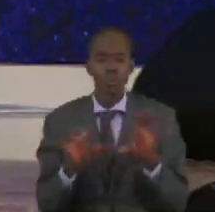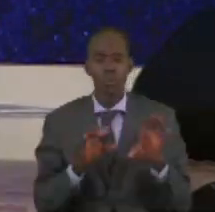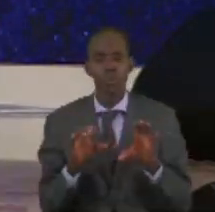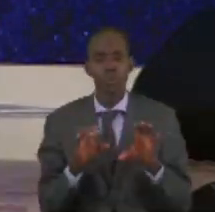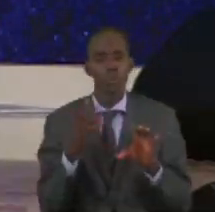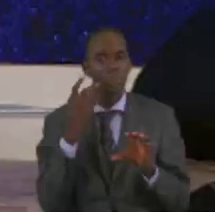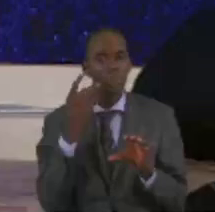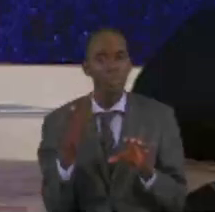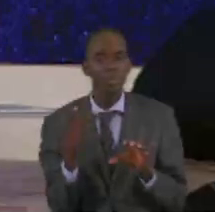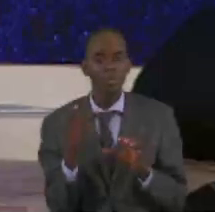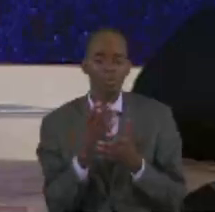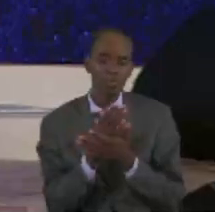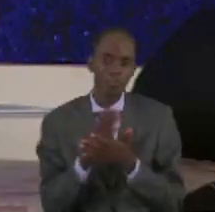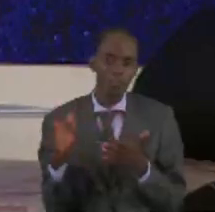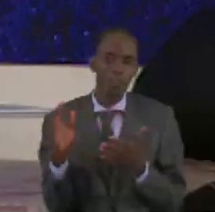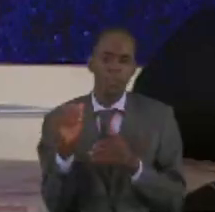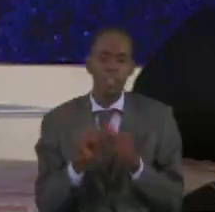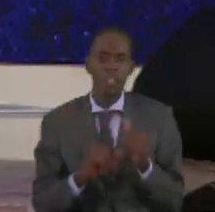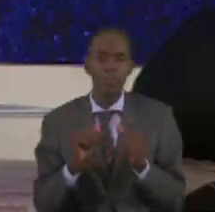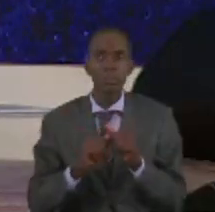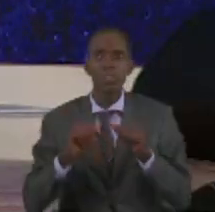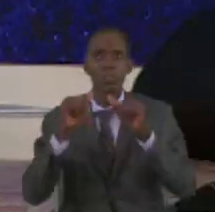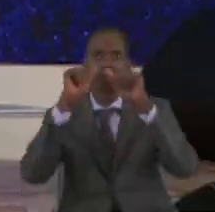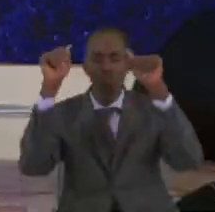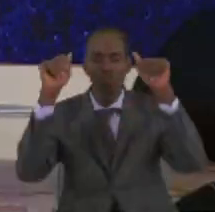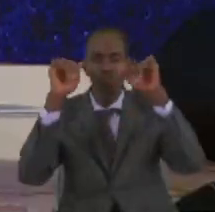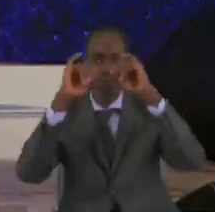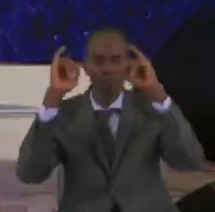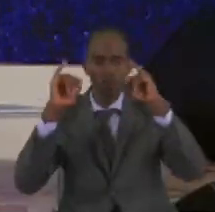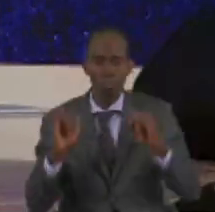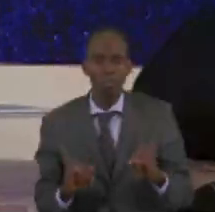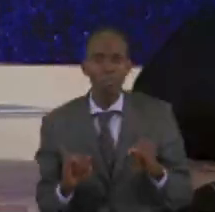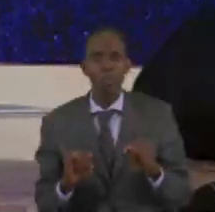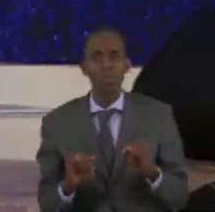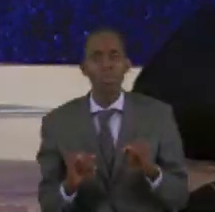que vous faites. Il voit tout acte